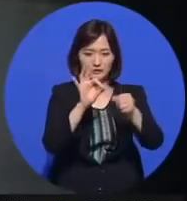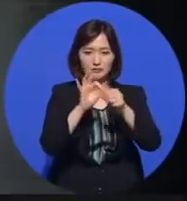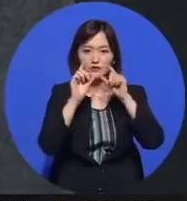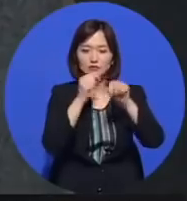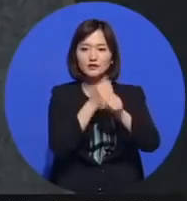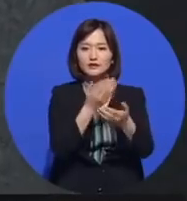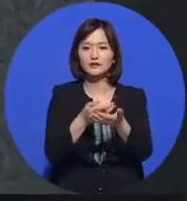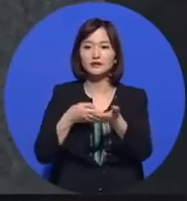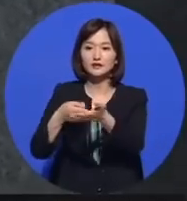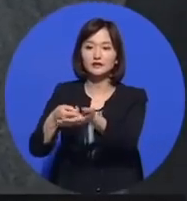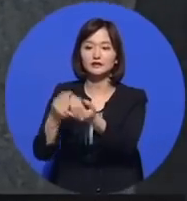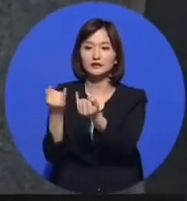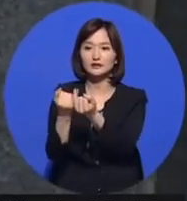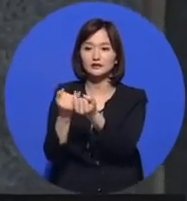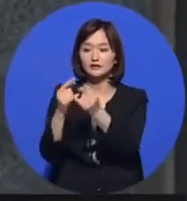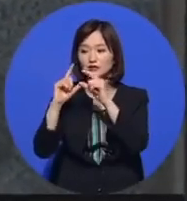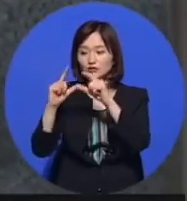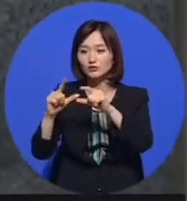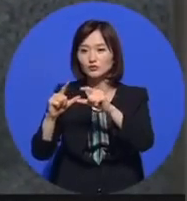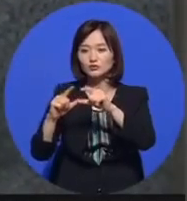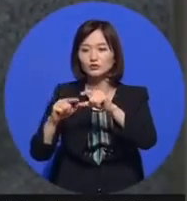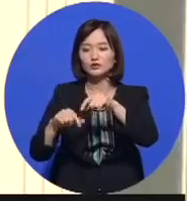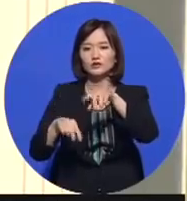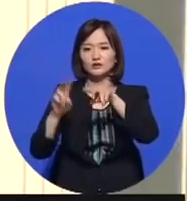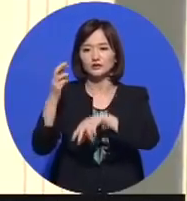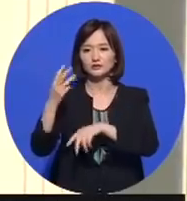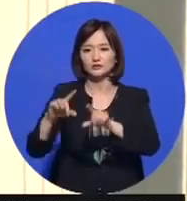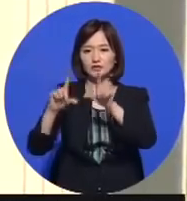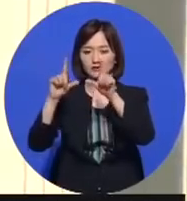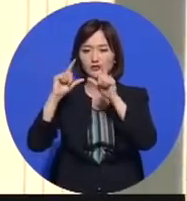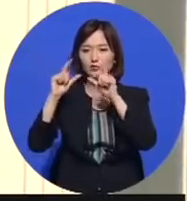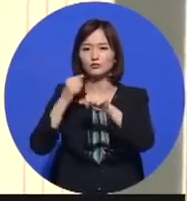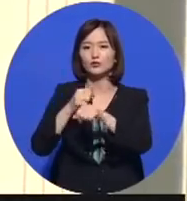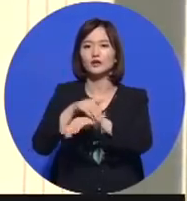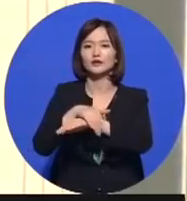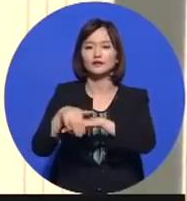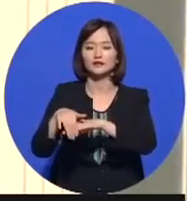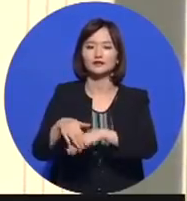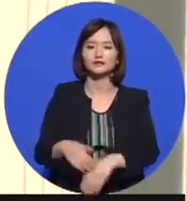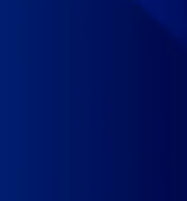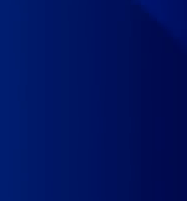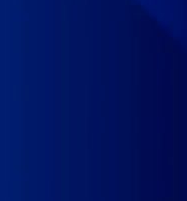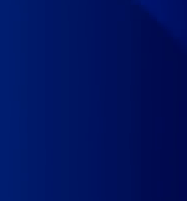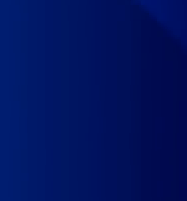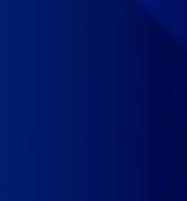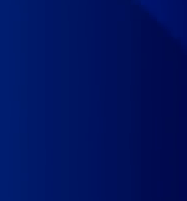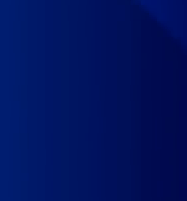A씨에 대한 선고는 오늘 23일 내려집니다. JTBC 최윤경입니다.